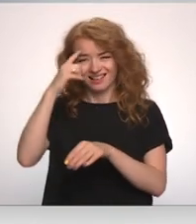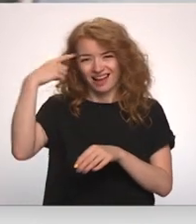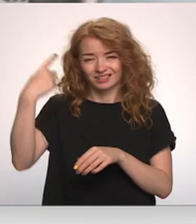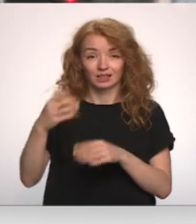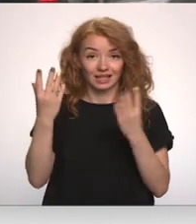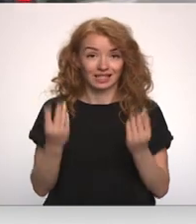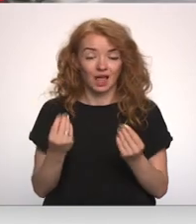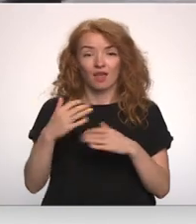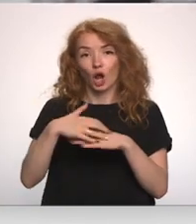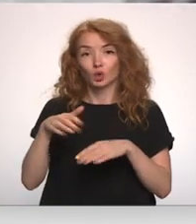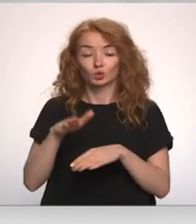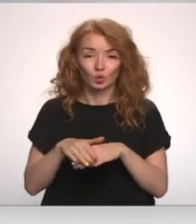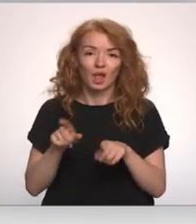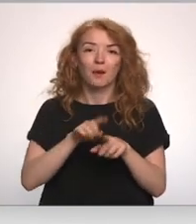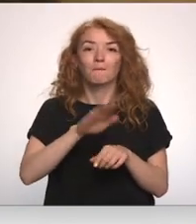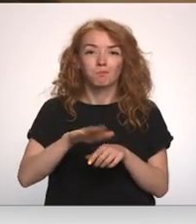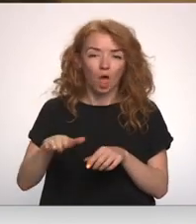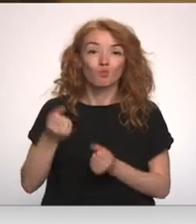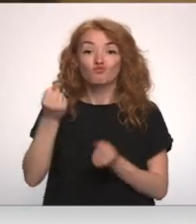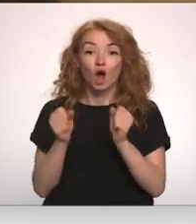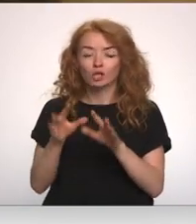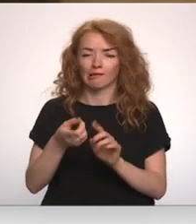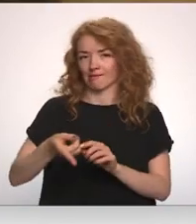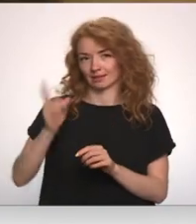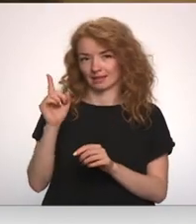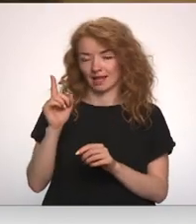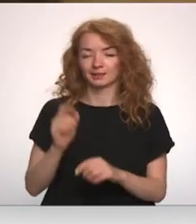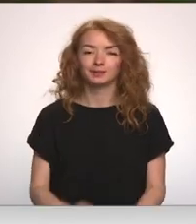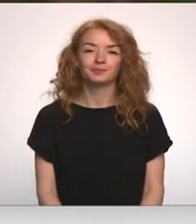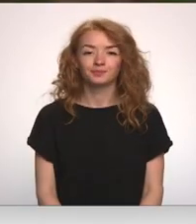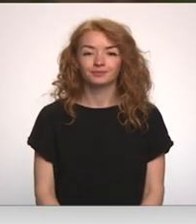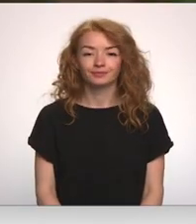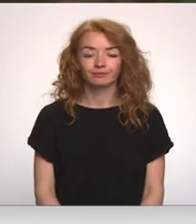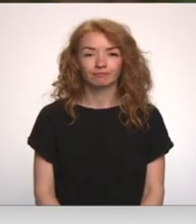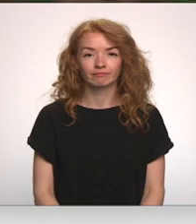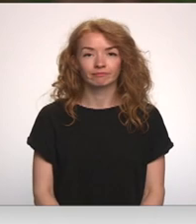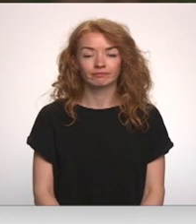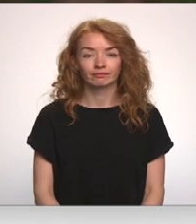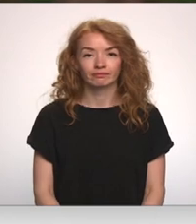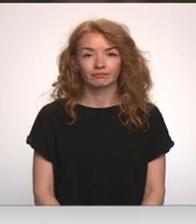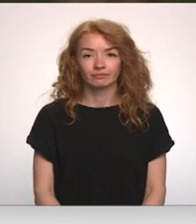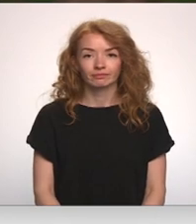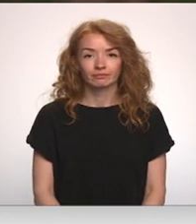dienās kaķus, suņus un, protams, arī bērns mašīnās atstāt nedrīkst. Dāvids Fredenfelds, Ivans Milovs, Ainis Kupčs, Latvijas televīzija.